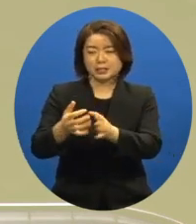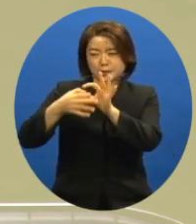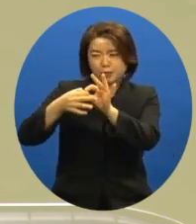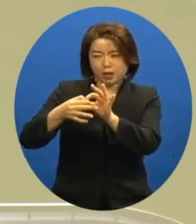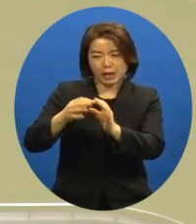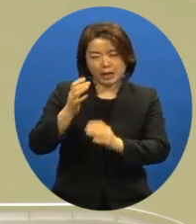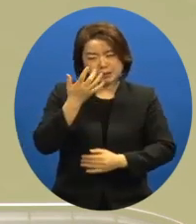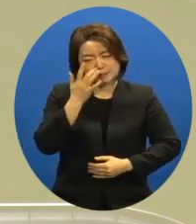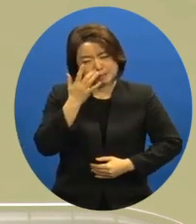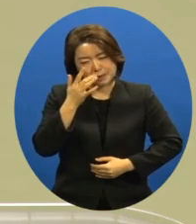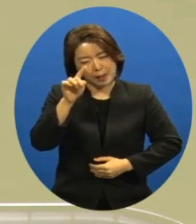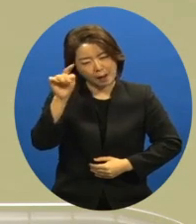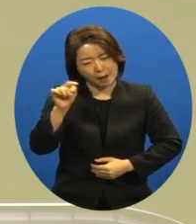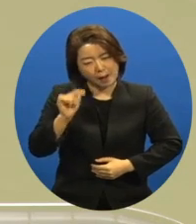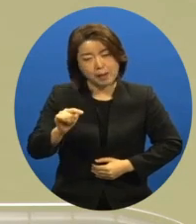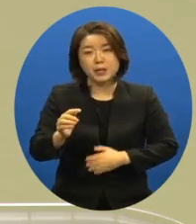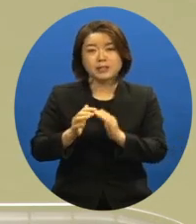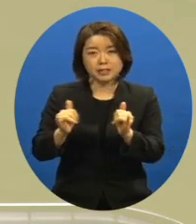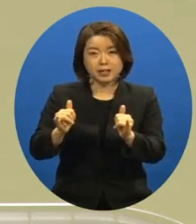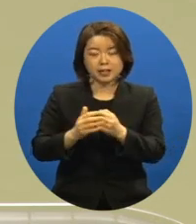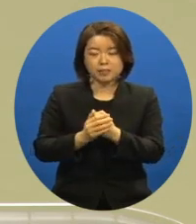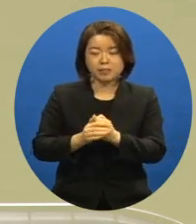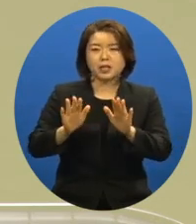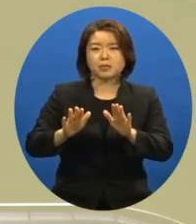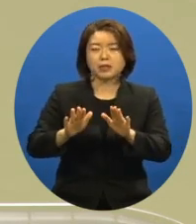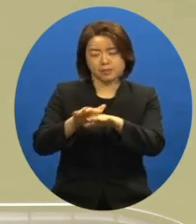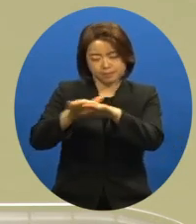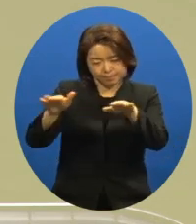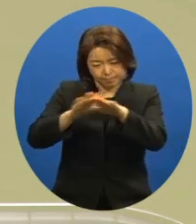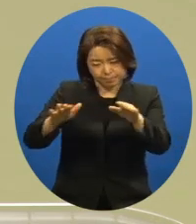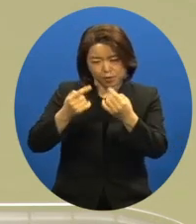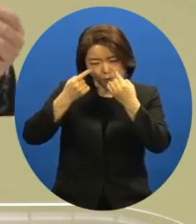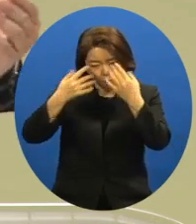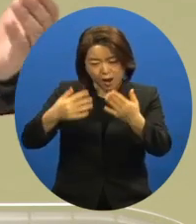애매했던 분들 이번에 해결 받으시기 바랍니다.